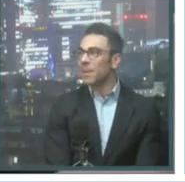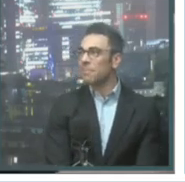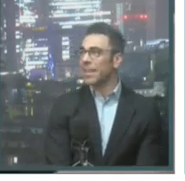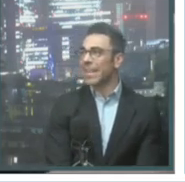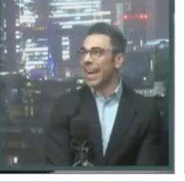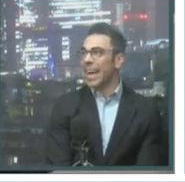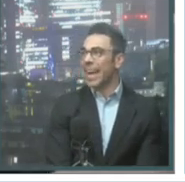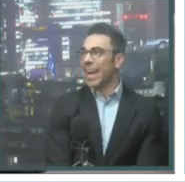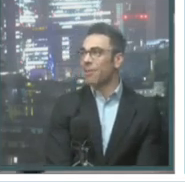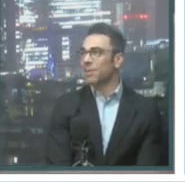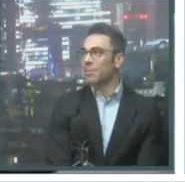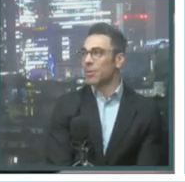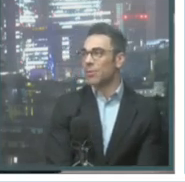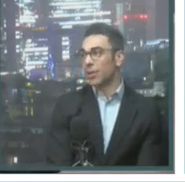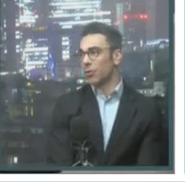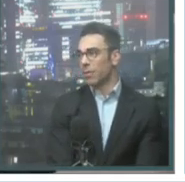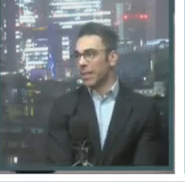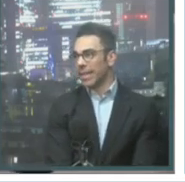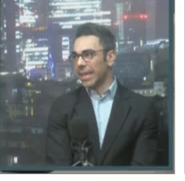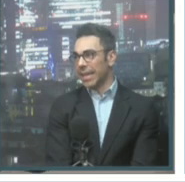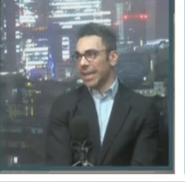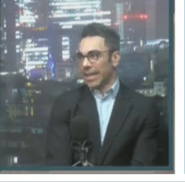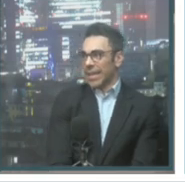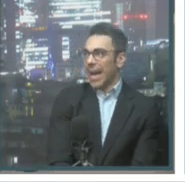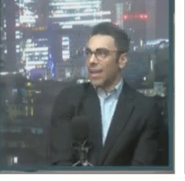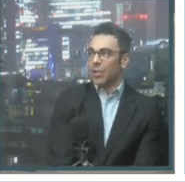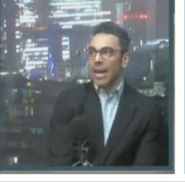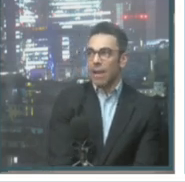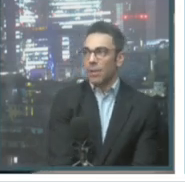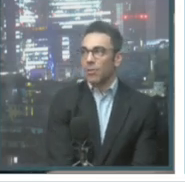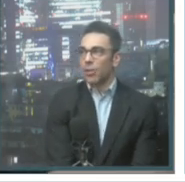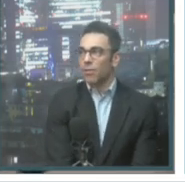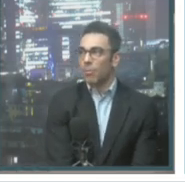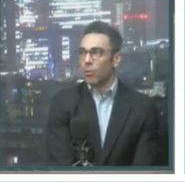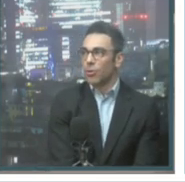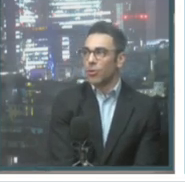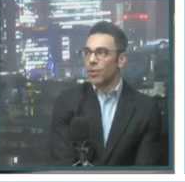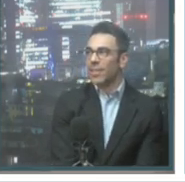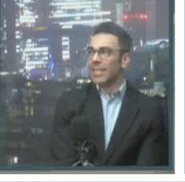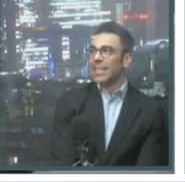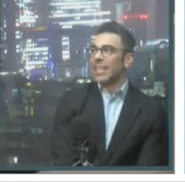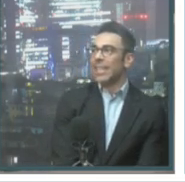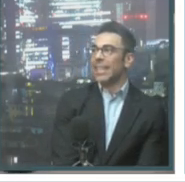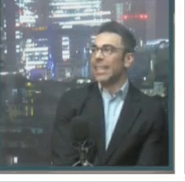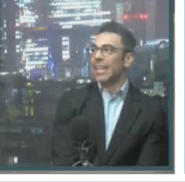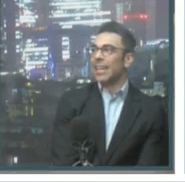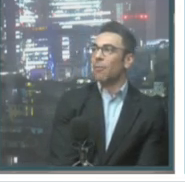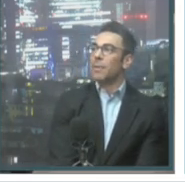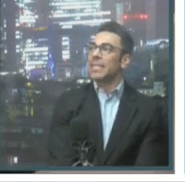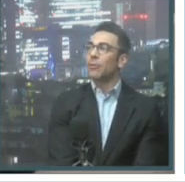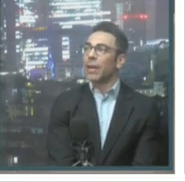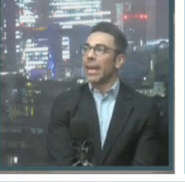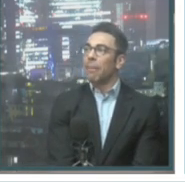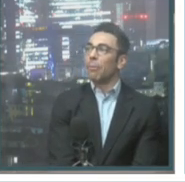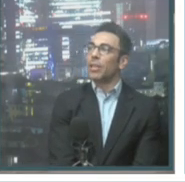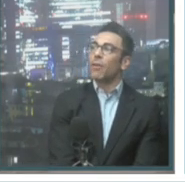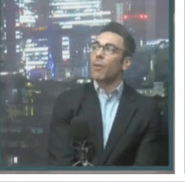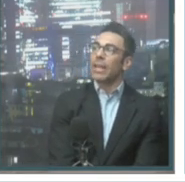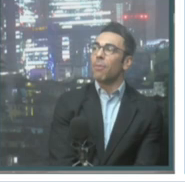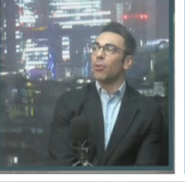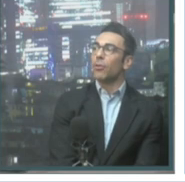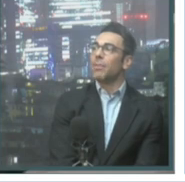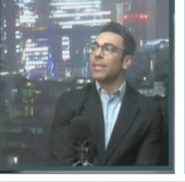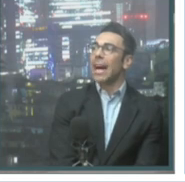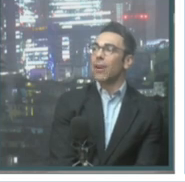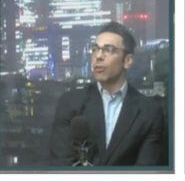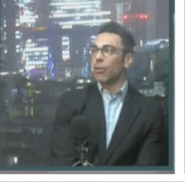perché questo personaggio ovviamente angela il personaggio famoso ho pensato che potevo in